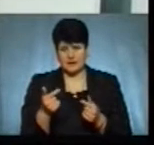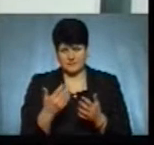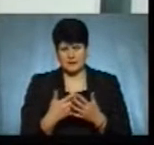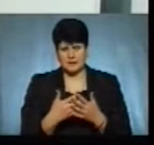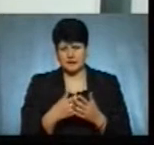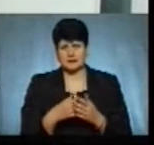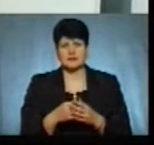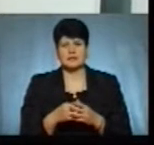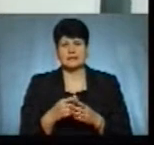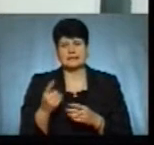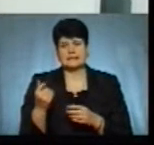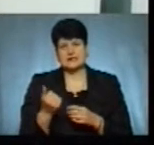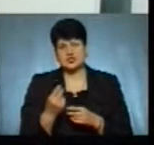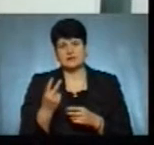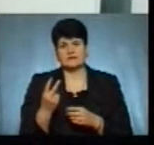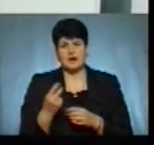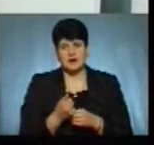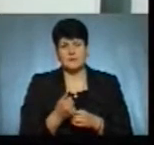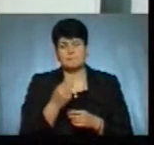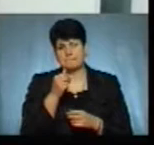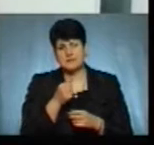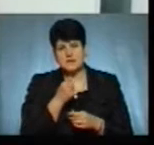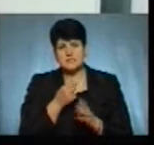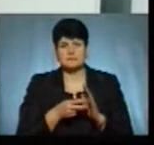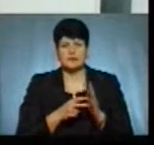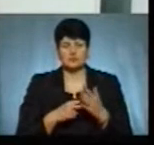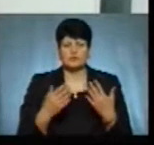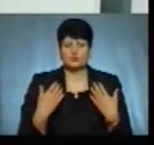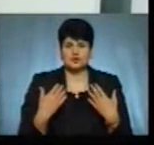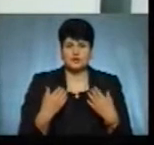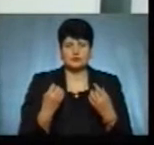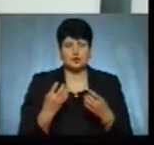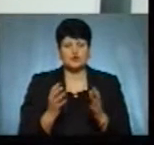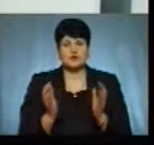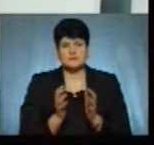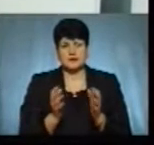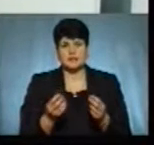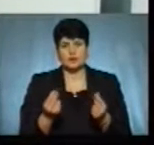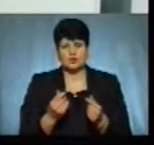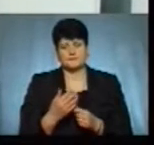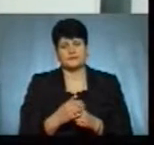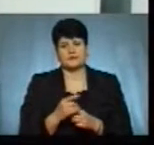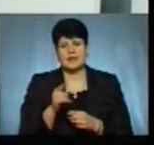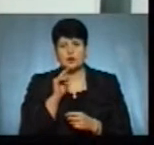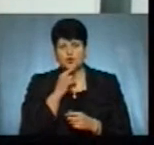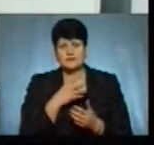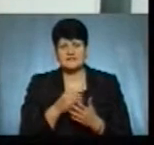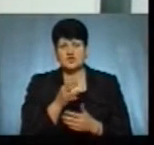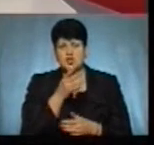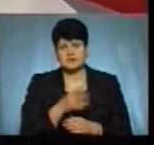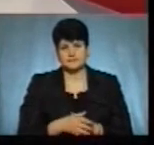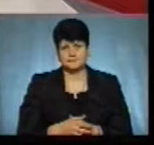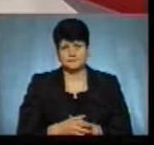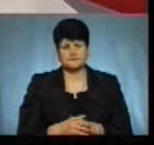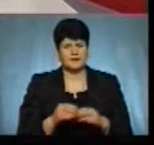період часу, тиждень, два, місяць, кілька, і планує чи відпочинок, чи просто зберегти кошти в іноземній валюті, вона економить свій час. І